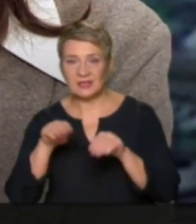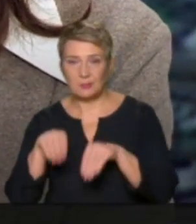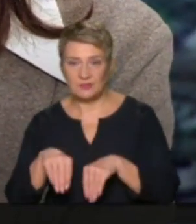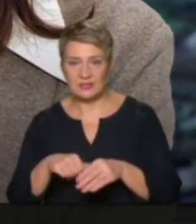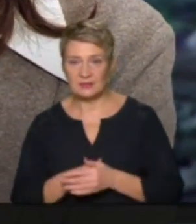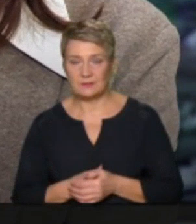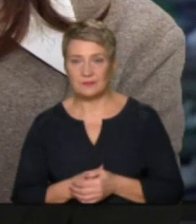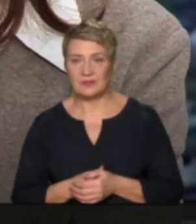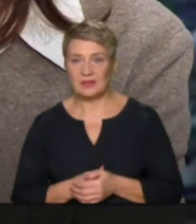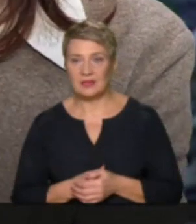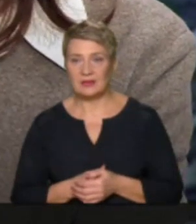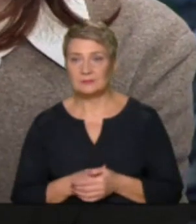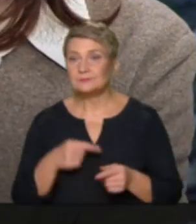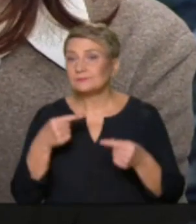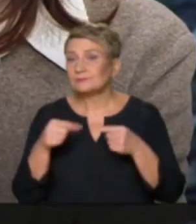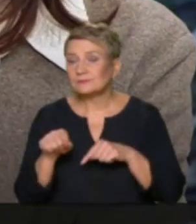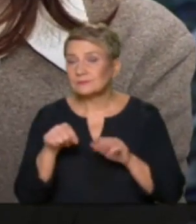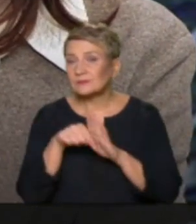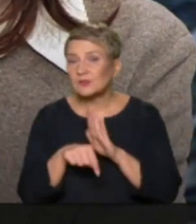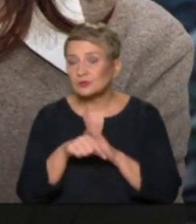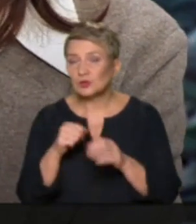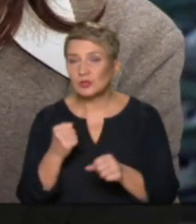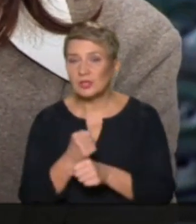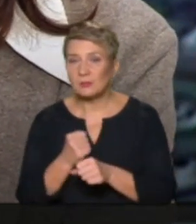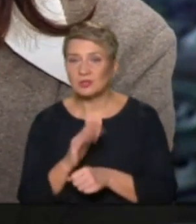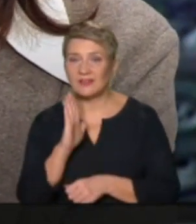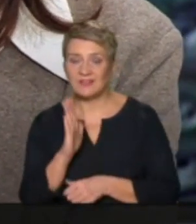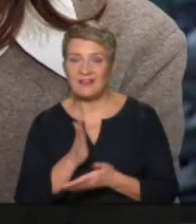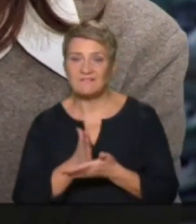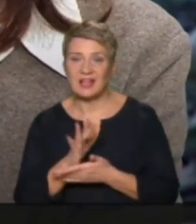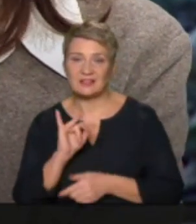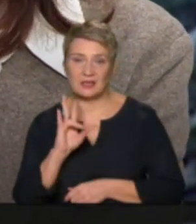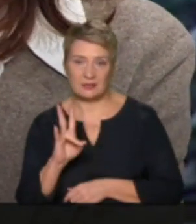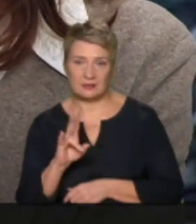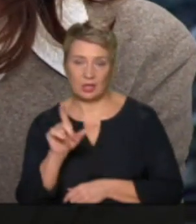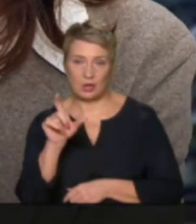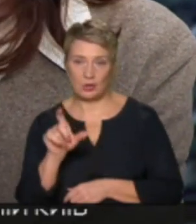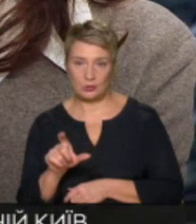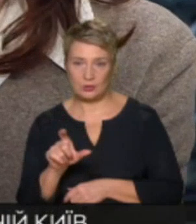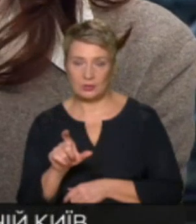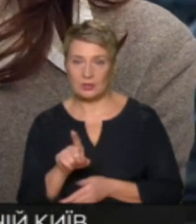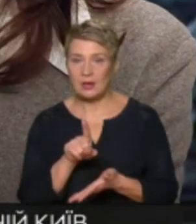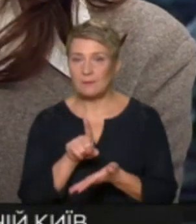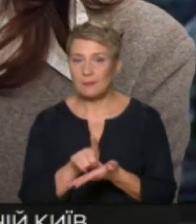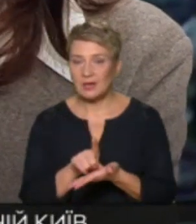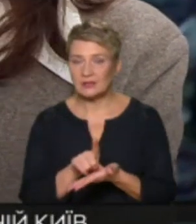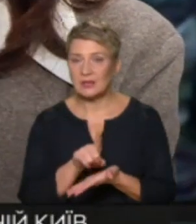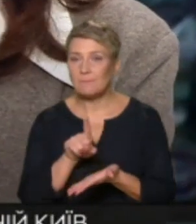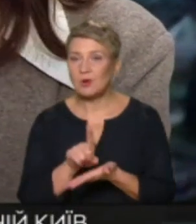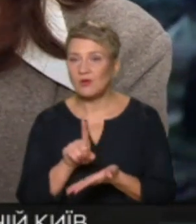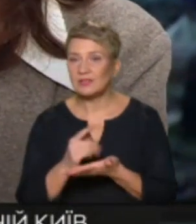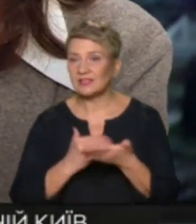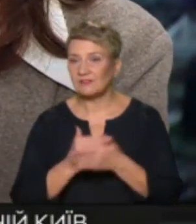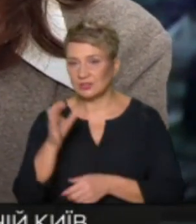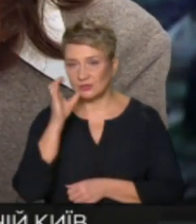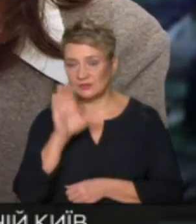В чому суть роботи, да, є ветеран? Ну, по-перше, людина має мати вищу освіту, не менше бакалавра, і